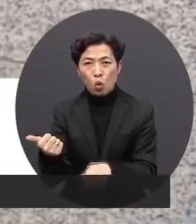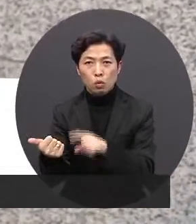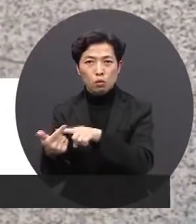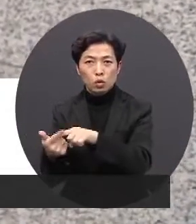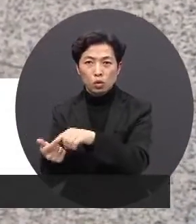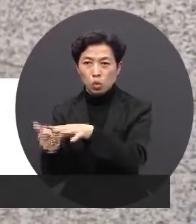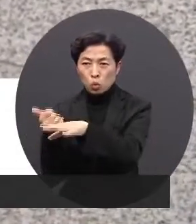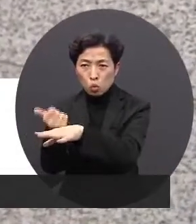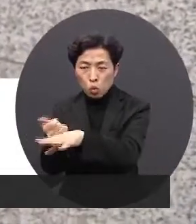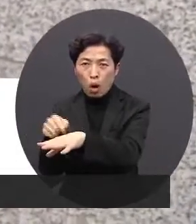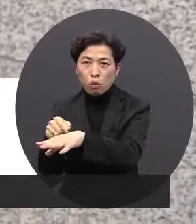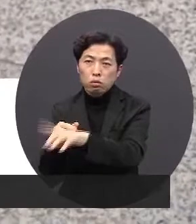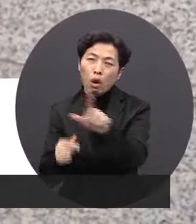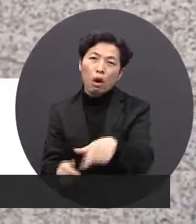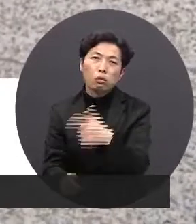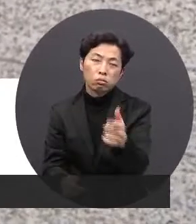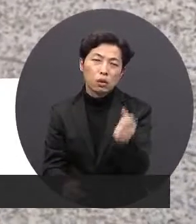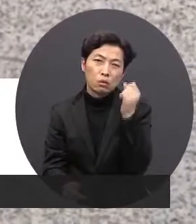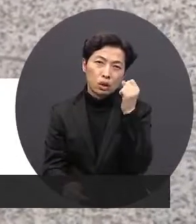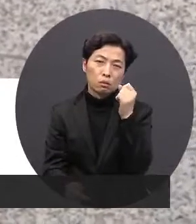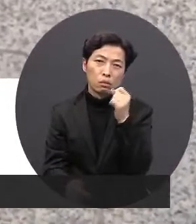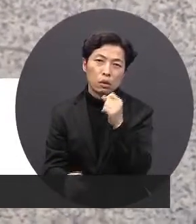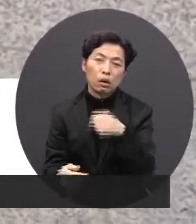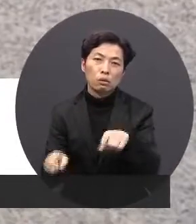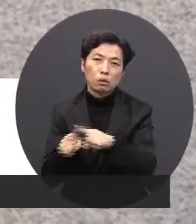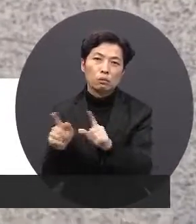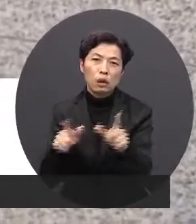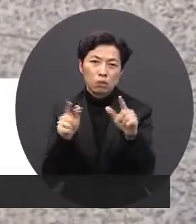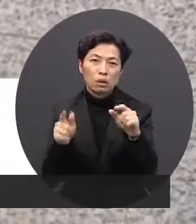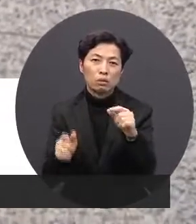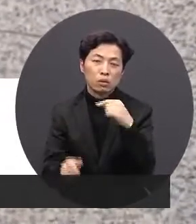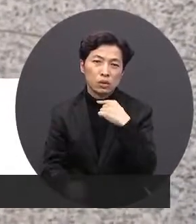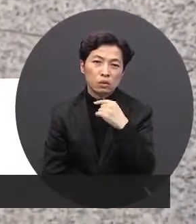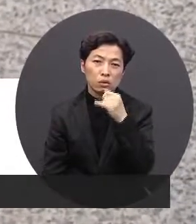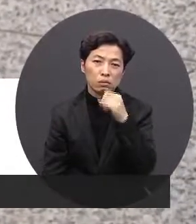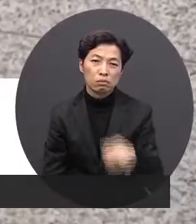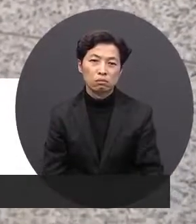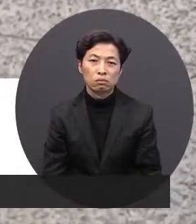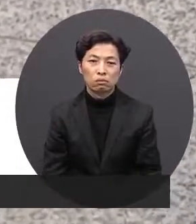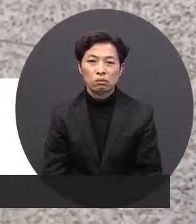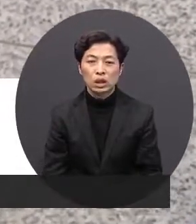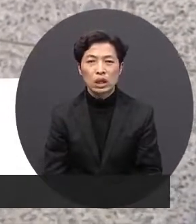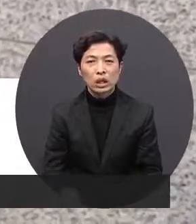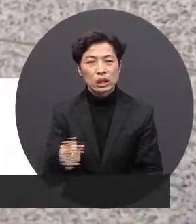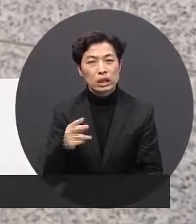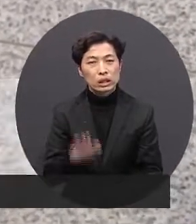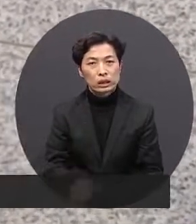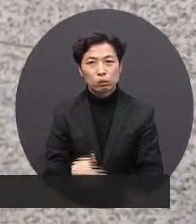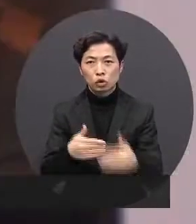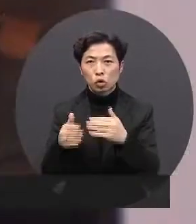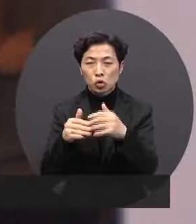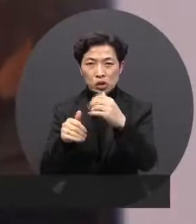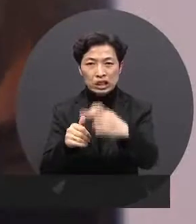같이 잤어요. 시신하고요. 같이 지냈어요. 안치가 안 돼가지고. 처음에 저희 27년 됐는데.